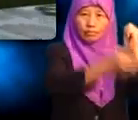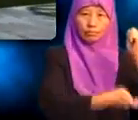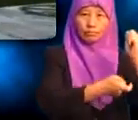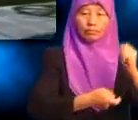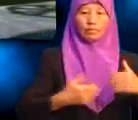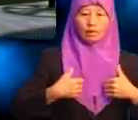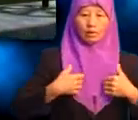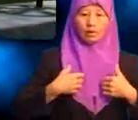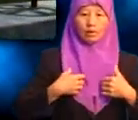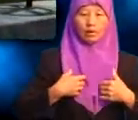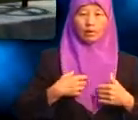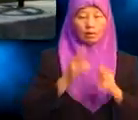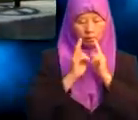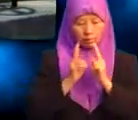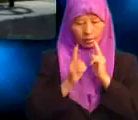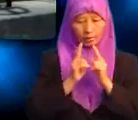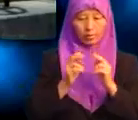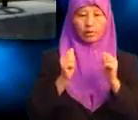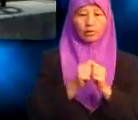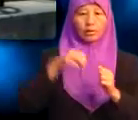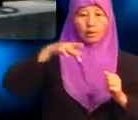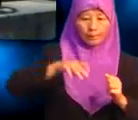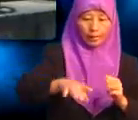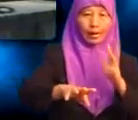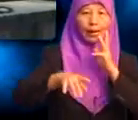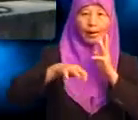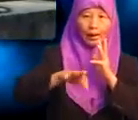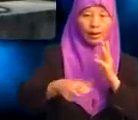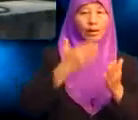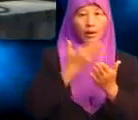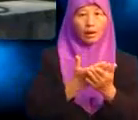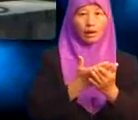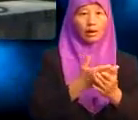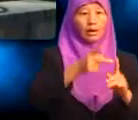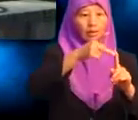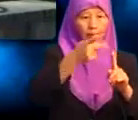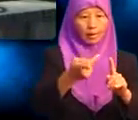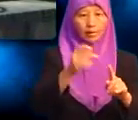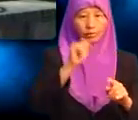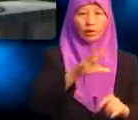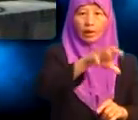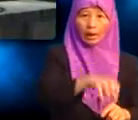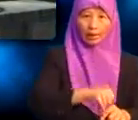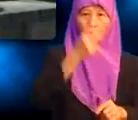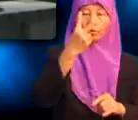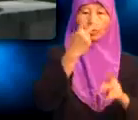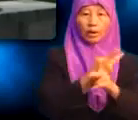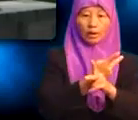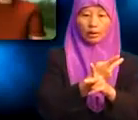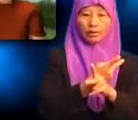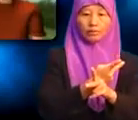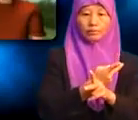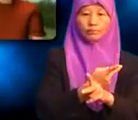Faris ada terbaca bahawa dengan pengairan yang elok, padi boleh dituai 2 kali setahun berbanding sekali sahaja sebelum